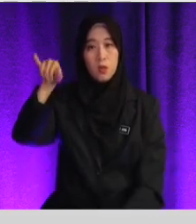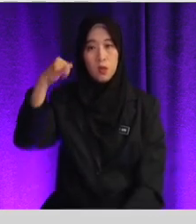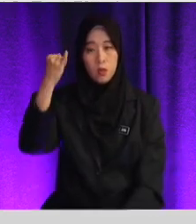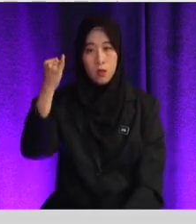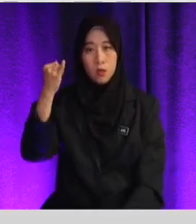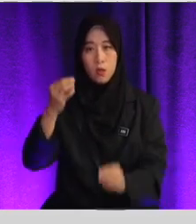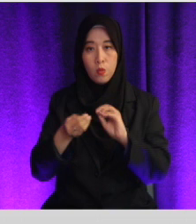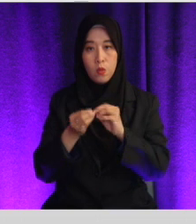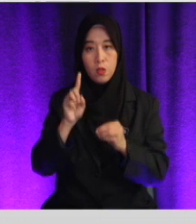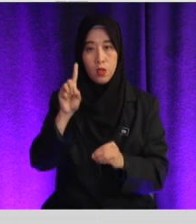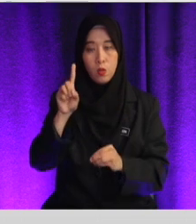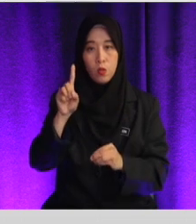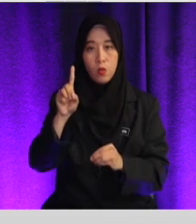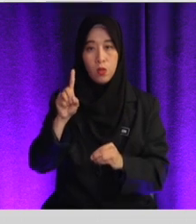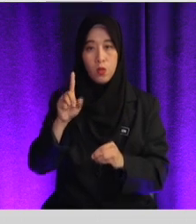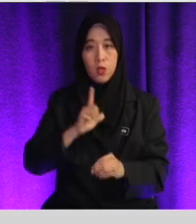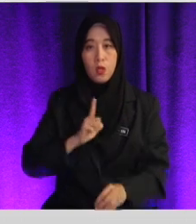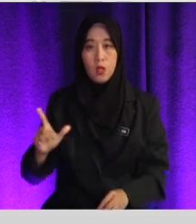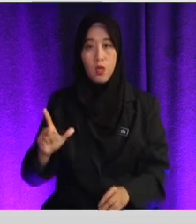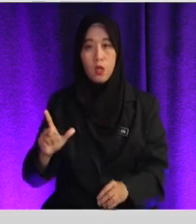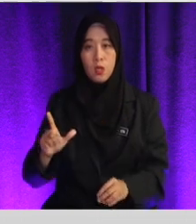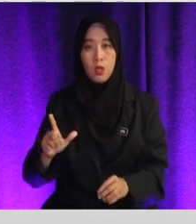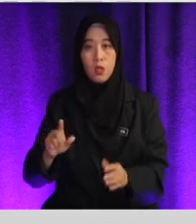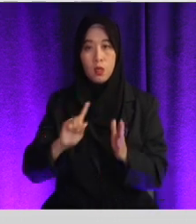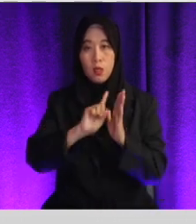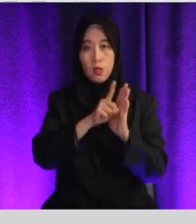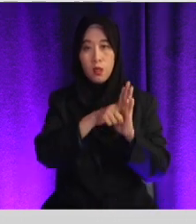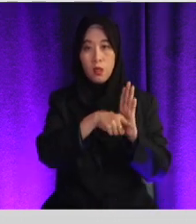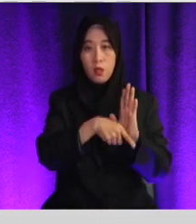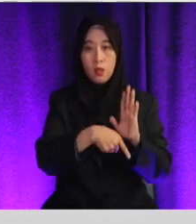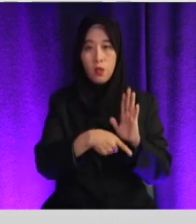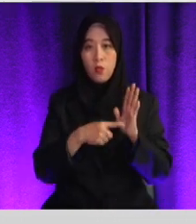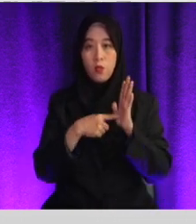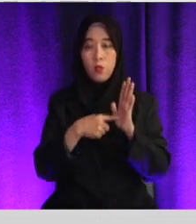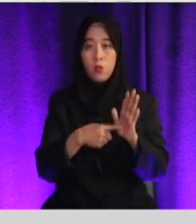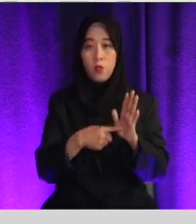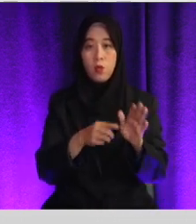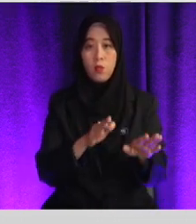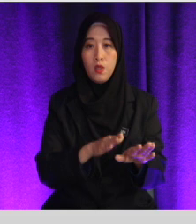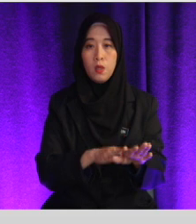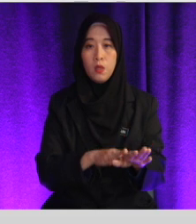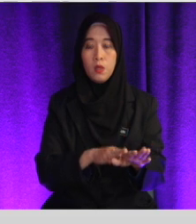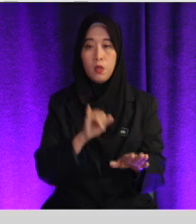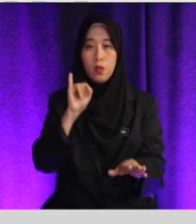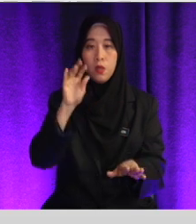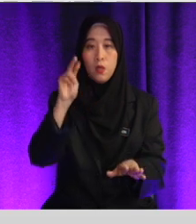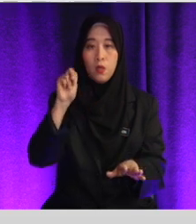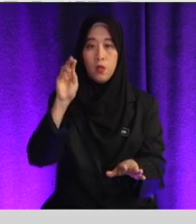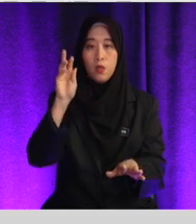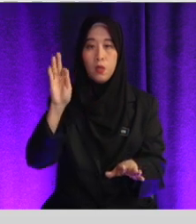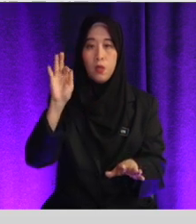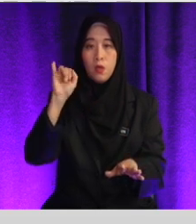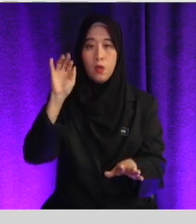pertama sekali, laraskan jarum penunjuk pada kedudukan infinity. Okey.